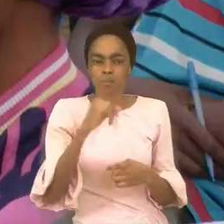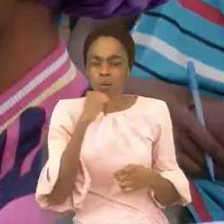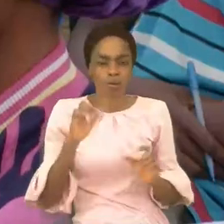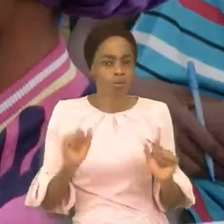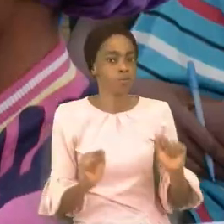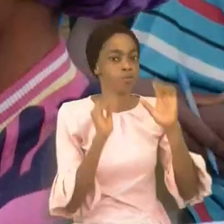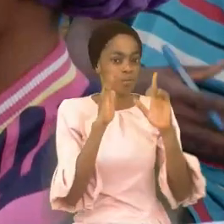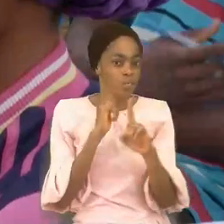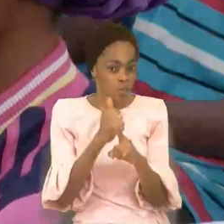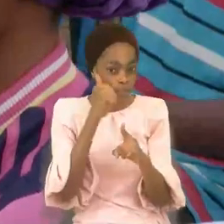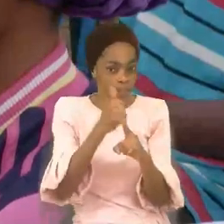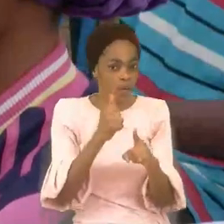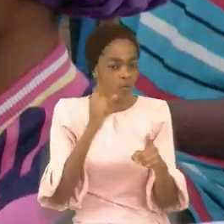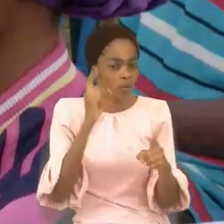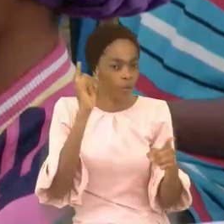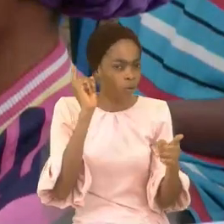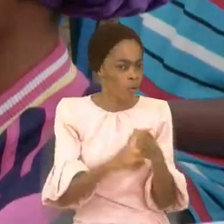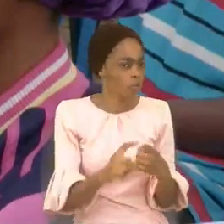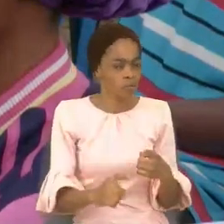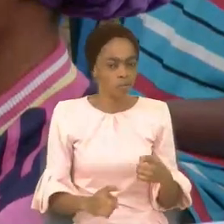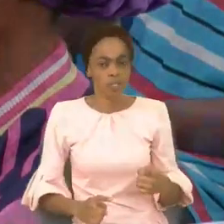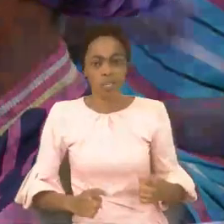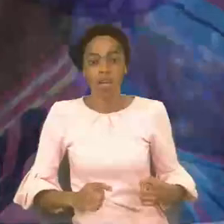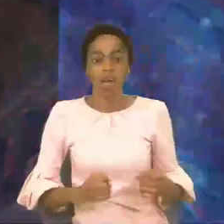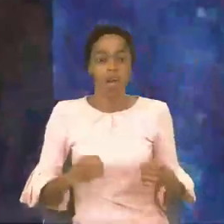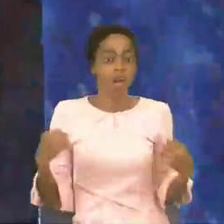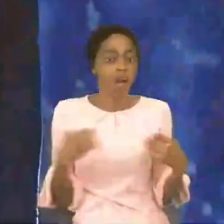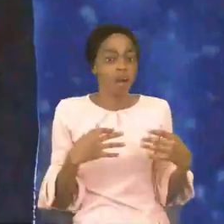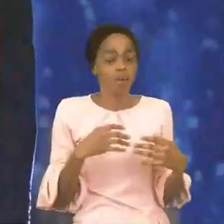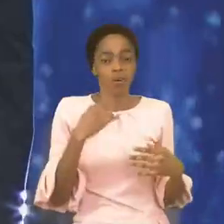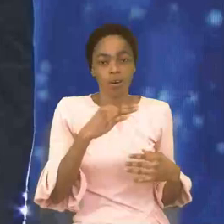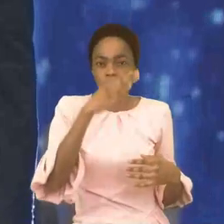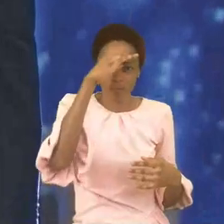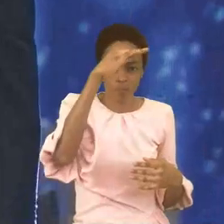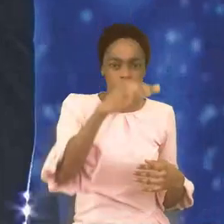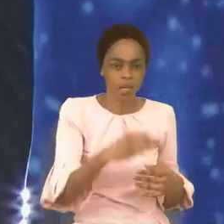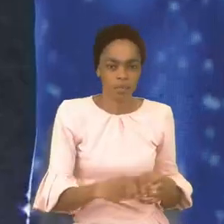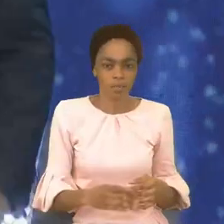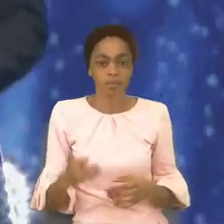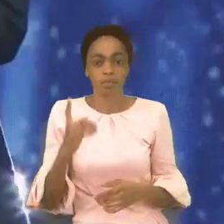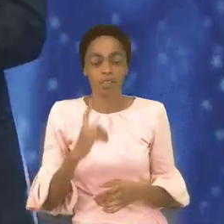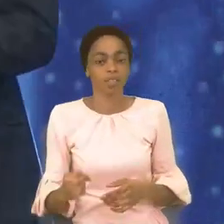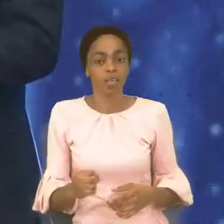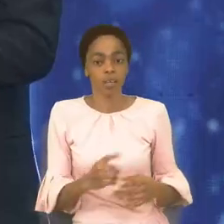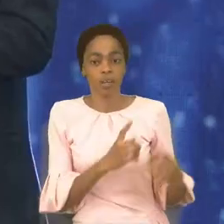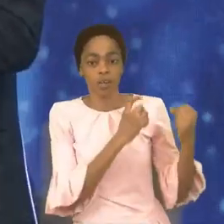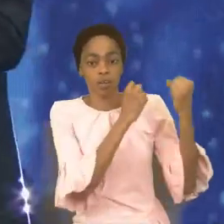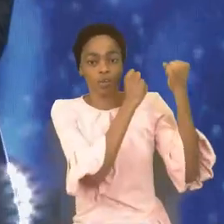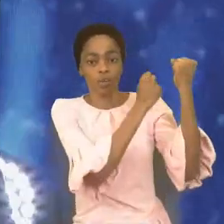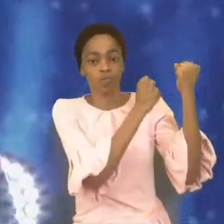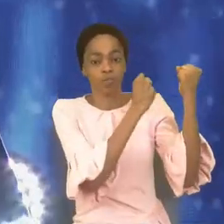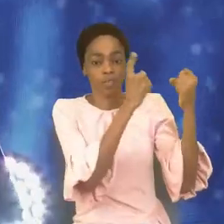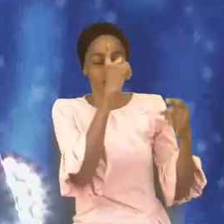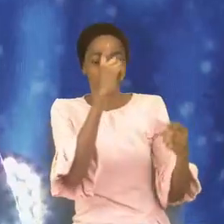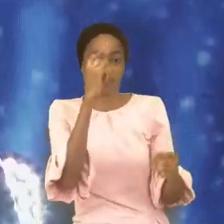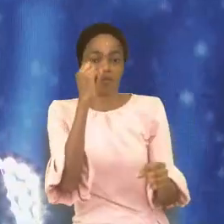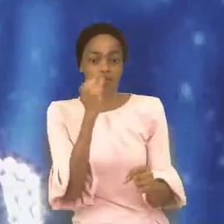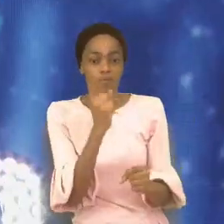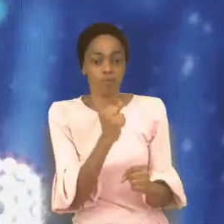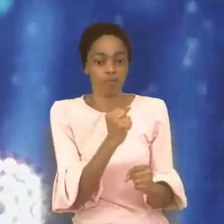soumettre aux menaces d'un homme. La foi confiante qui ne se prosterne